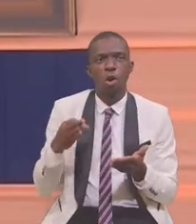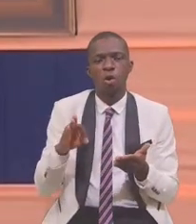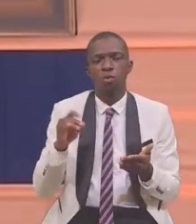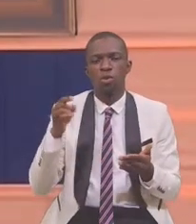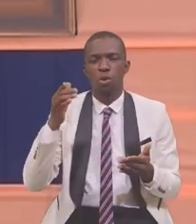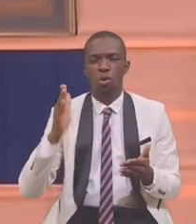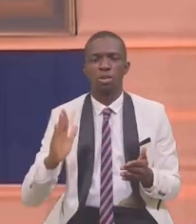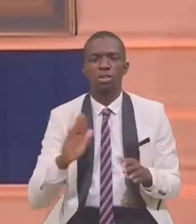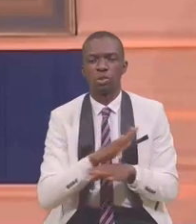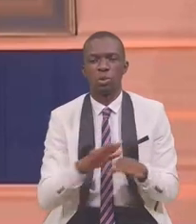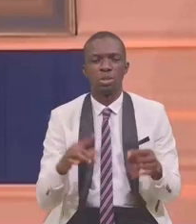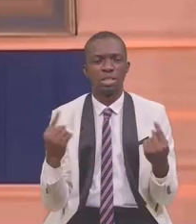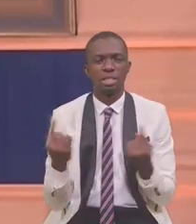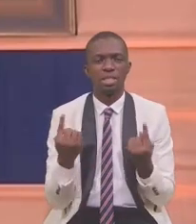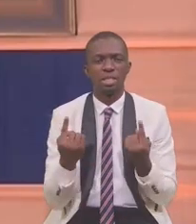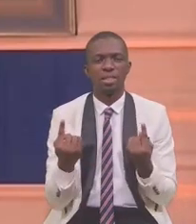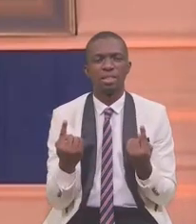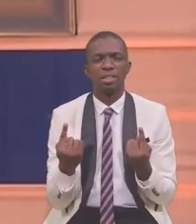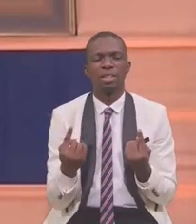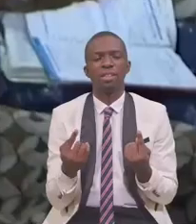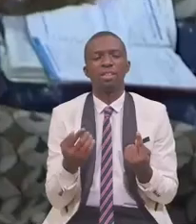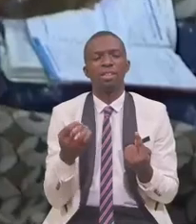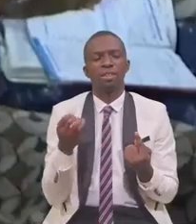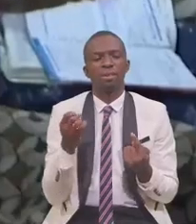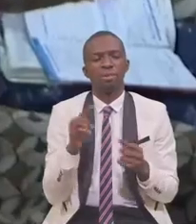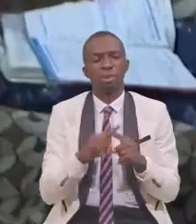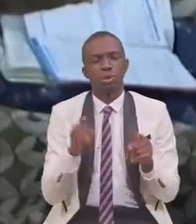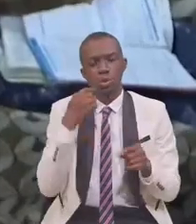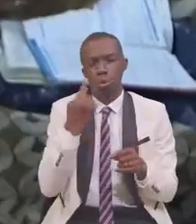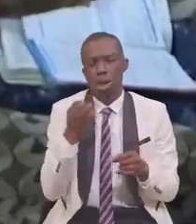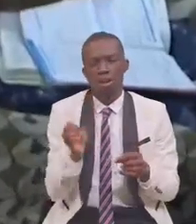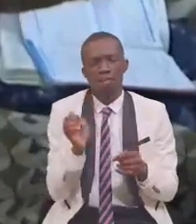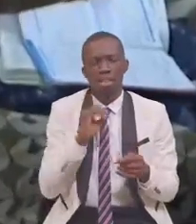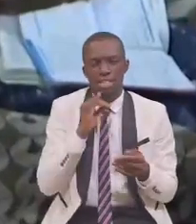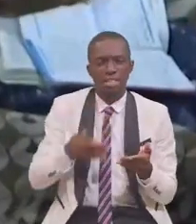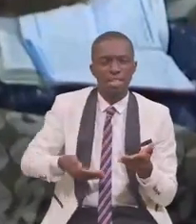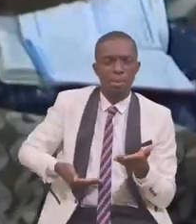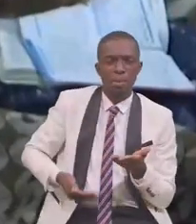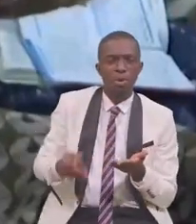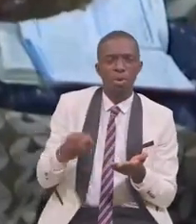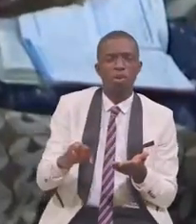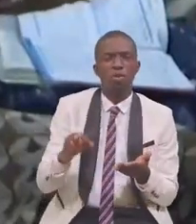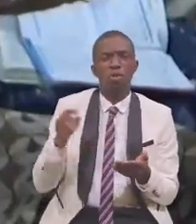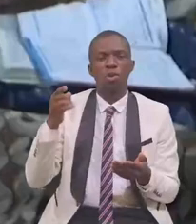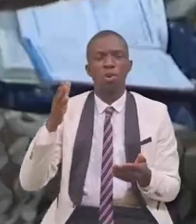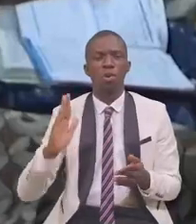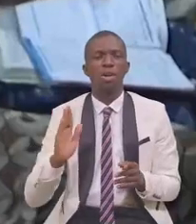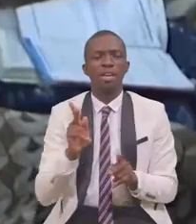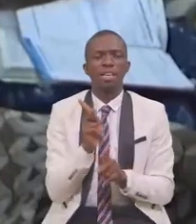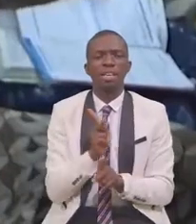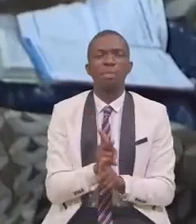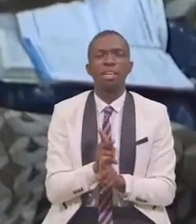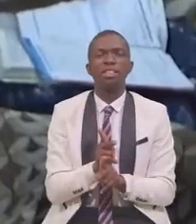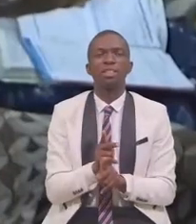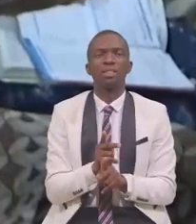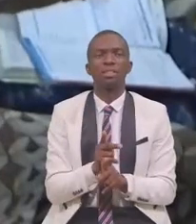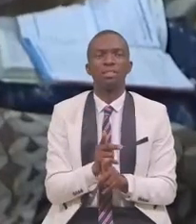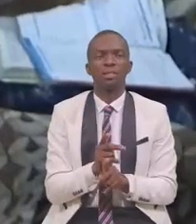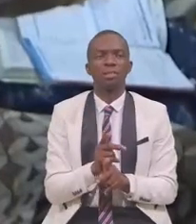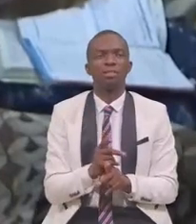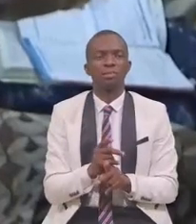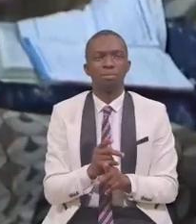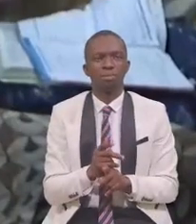le malin ne le touche pas. Quel que soit leur lieu de provenance, ils ne peuvent pas